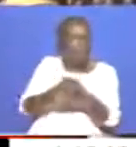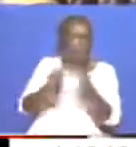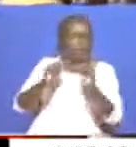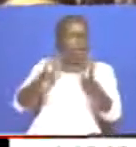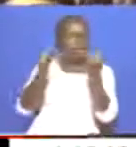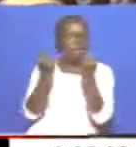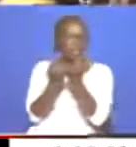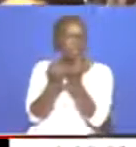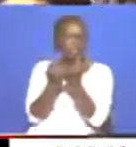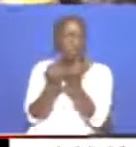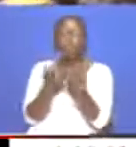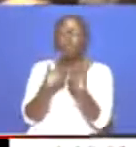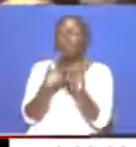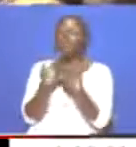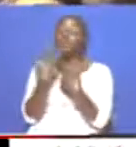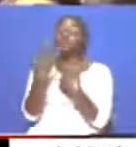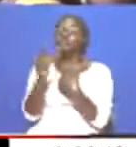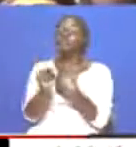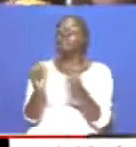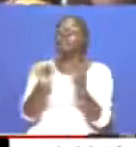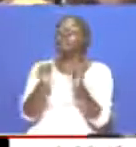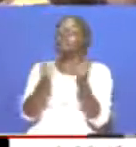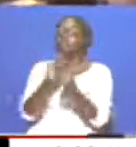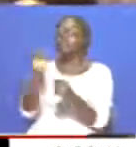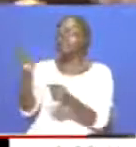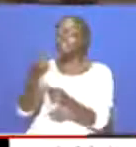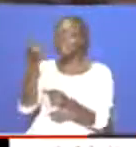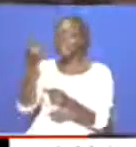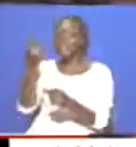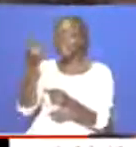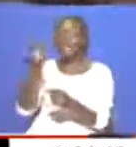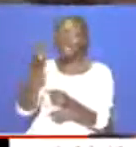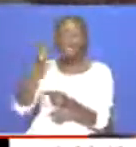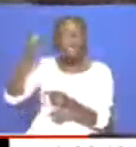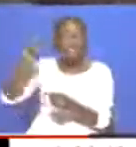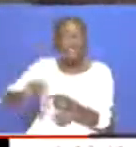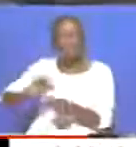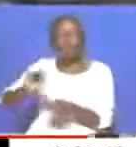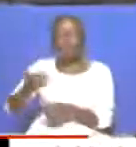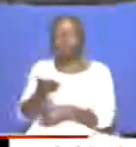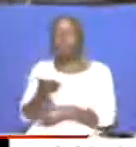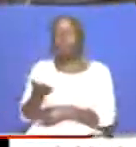kabila 45 ya Wakenya ambayo wako na Narok County. John Jacob Curia,